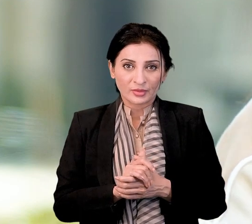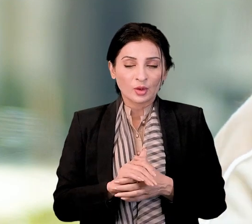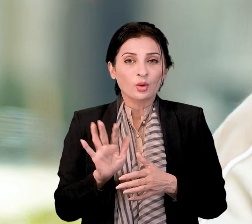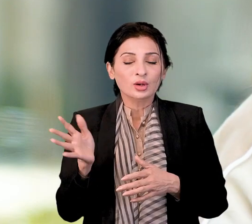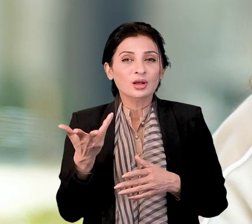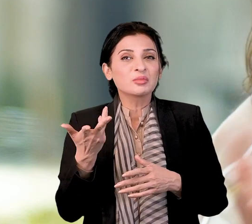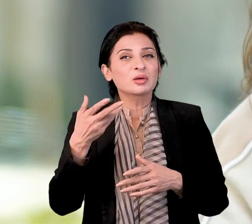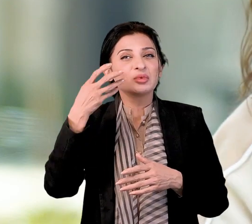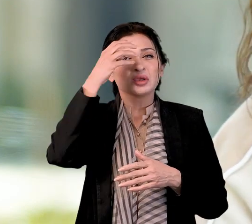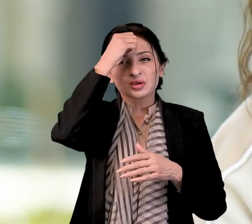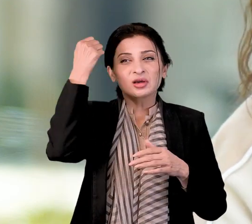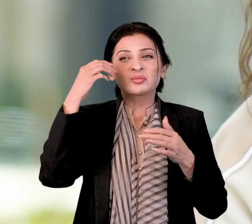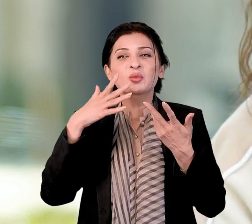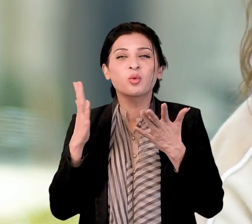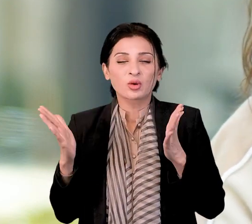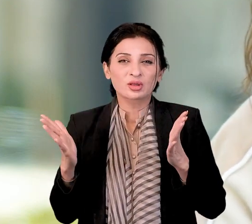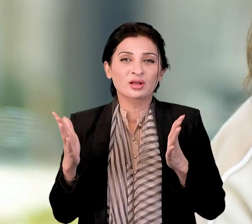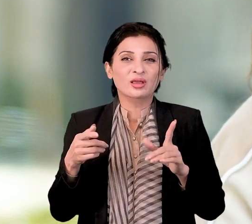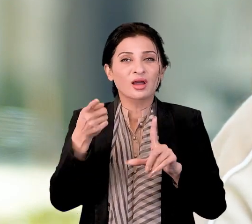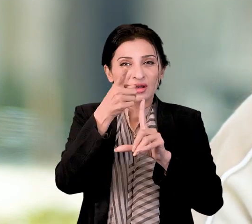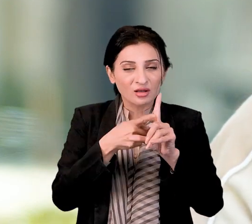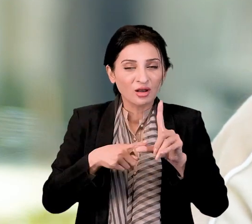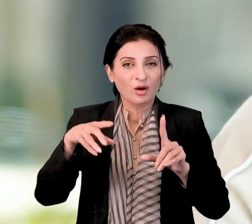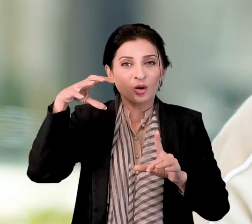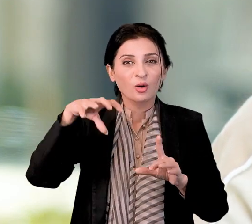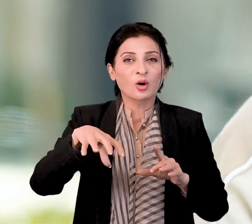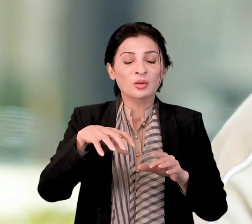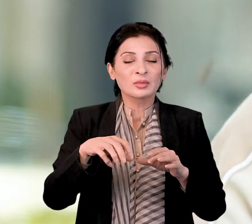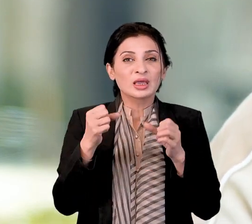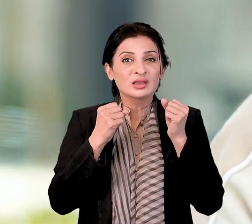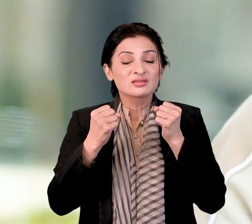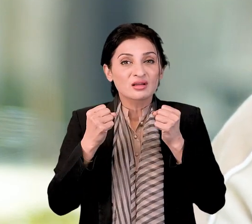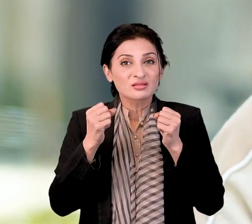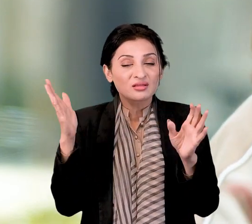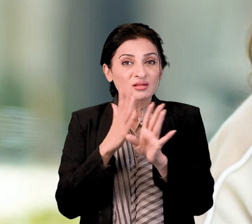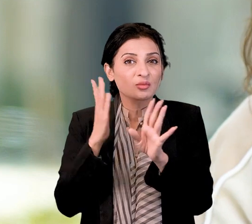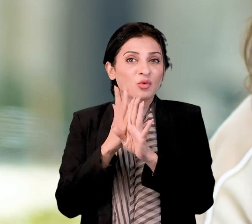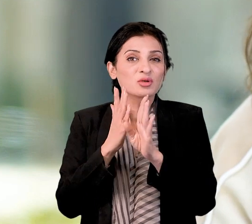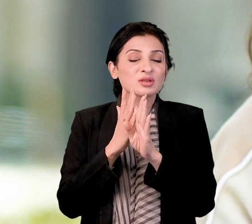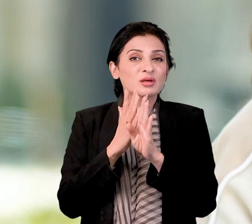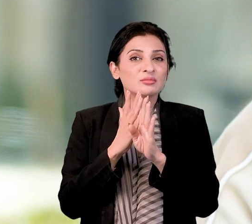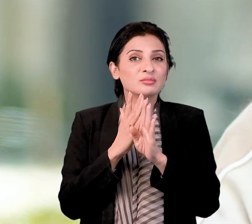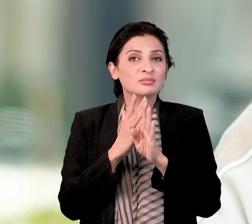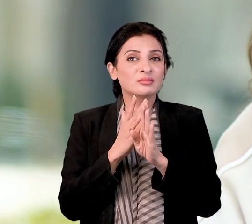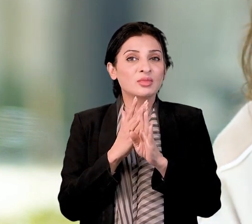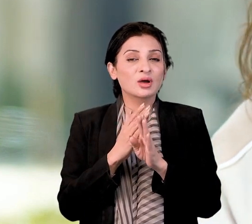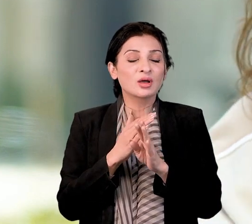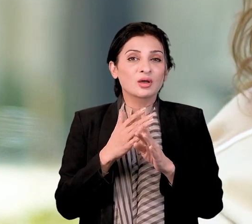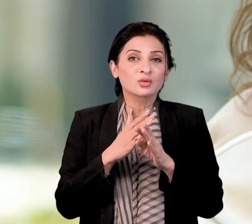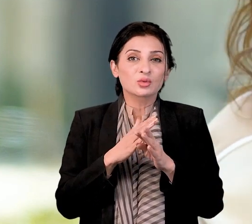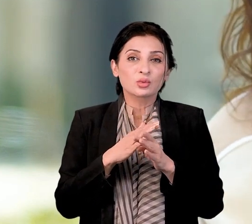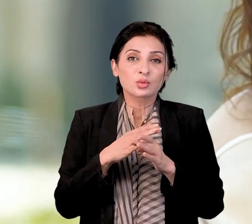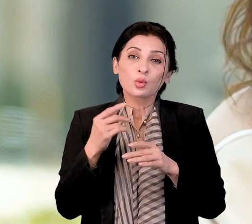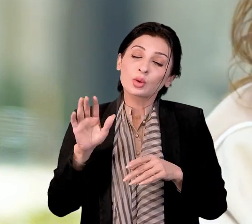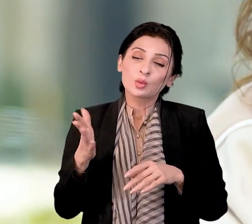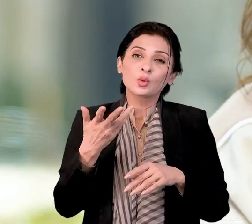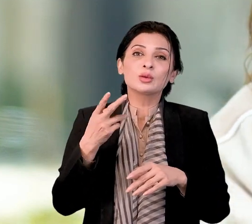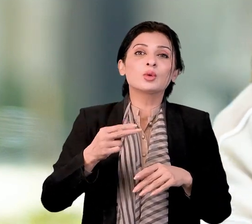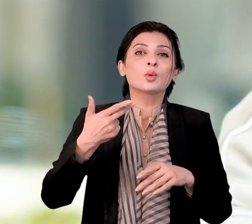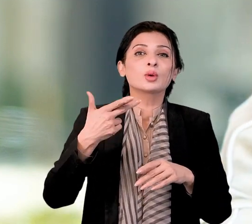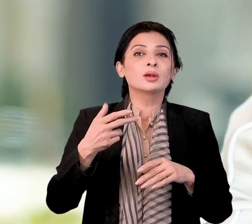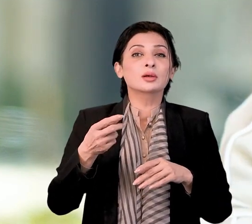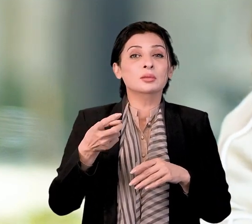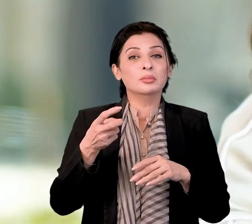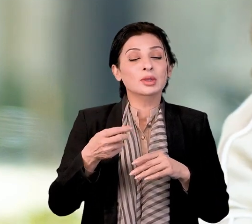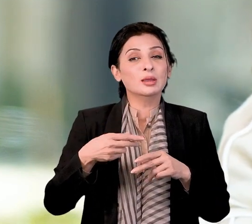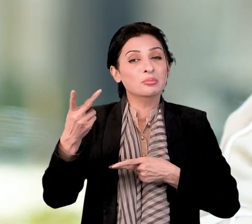restaurant. तब timings change कर दिए गए थे, and I felt like a lot of restaurants and my fellow restaurateurs suffered from